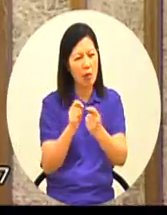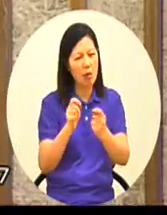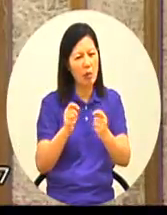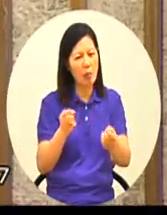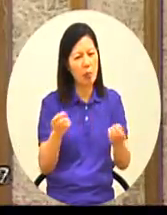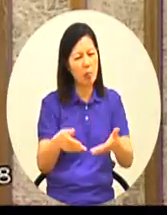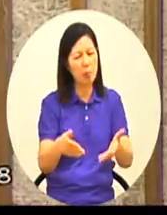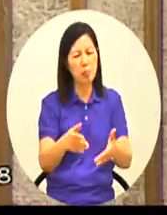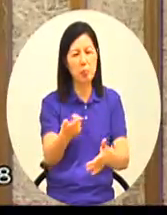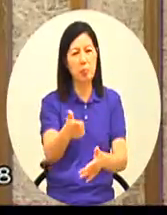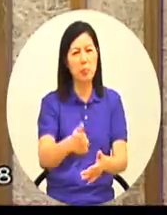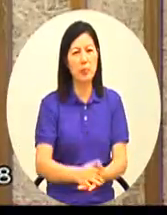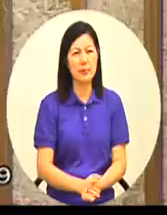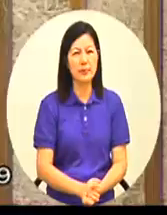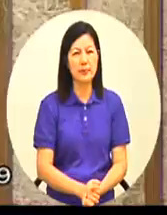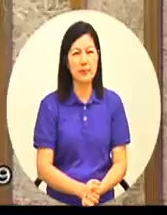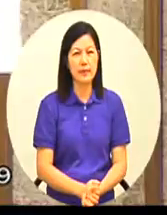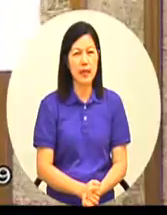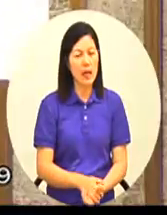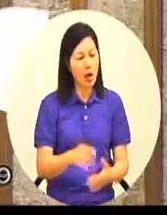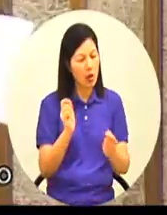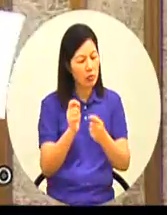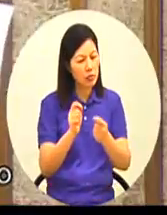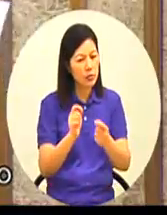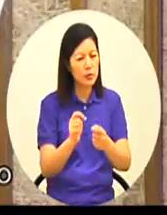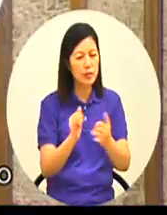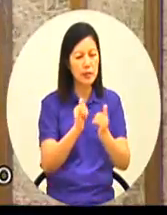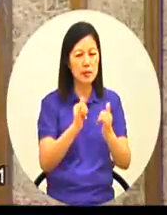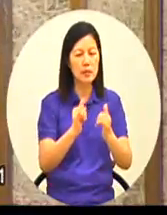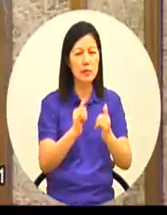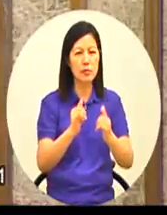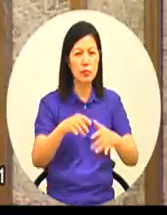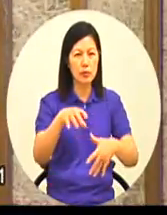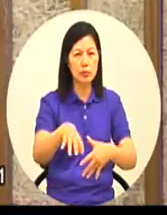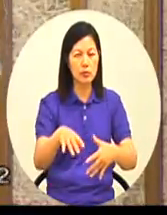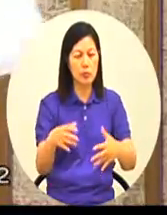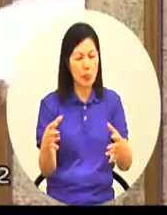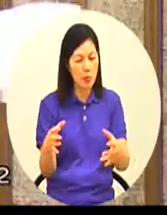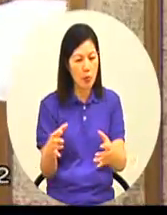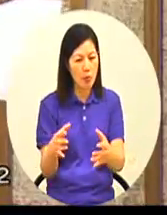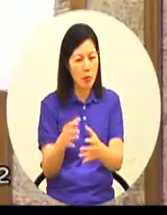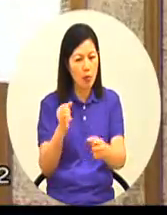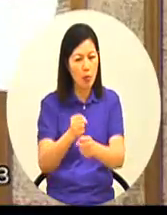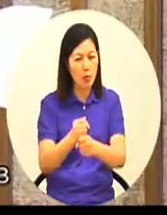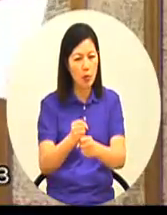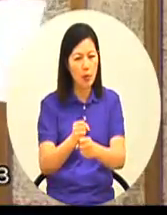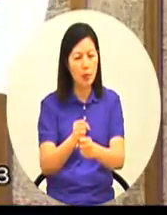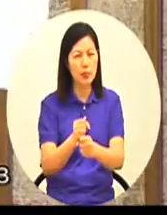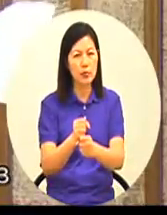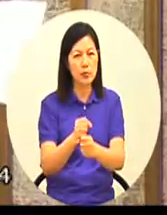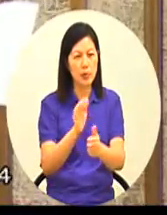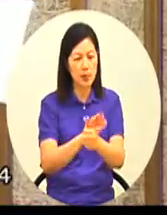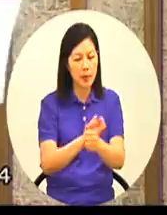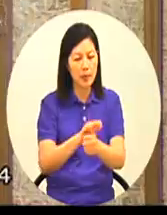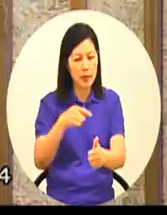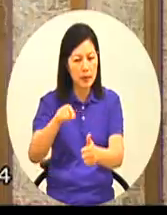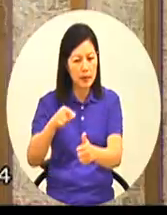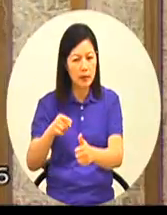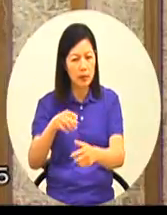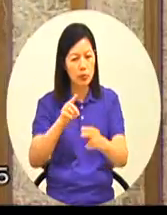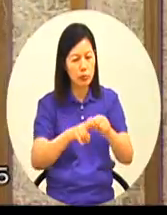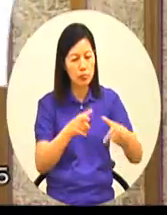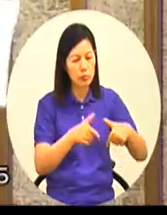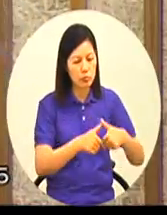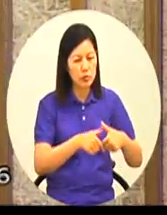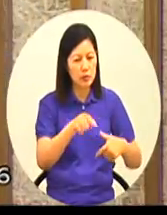对，那我当然也希望，甚至包括说最近我们曾经想要跟社会局合作一个辅具中心，他也去看的，市中一路222号，非常好的地